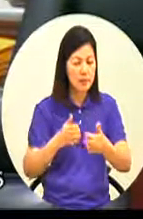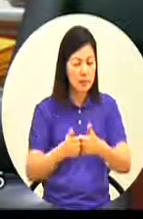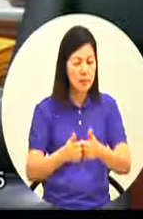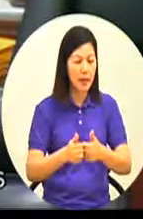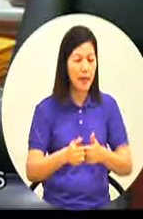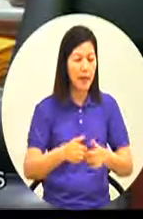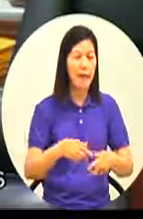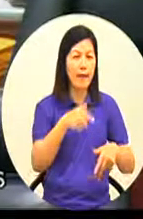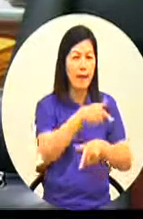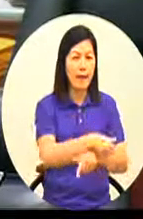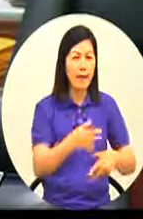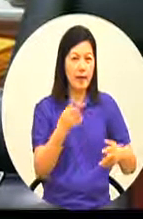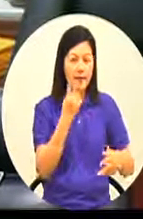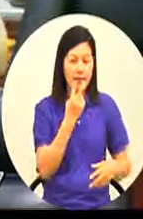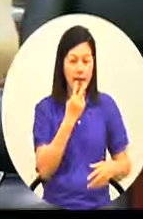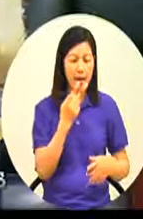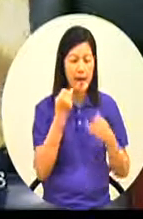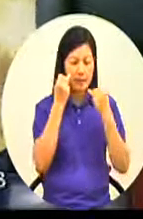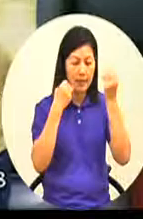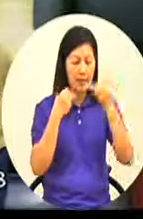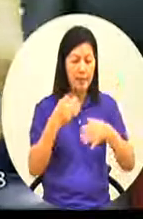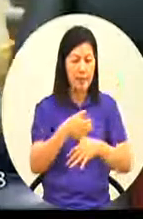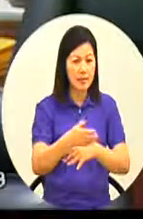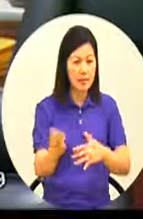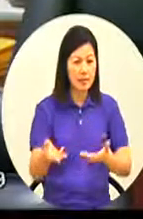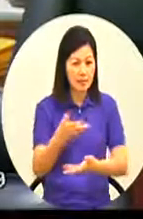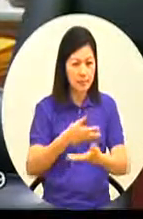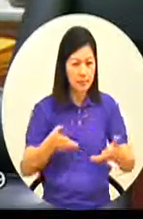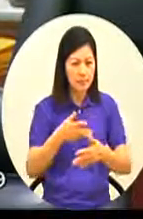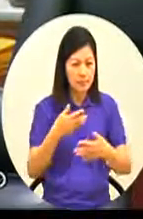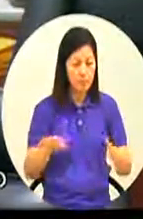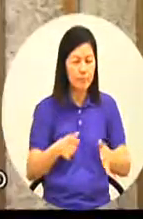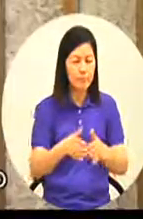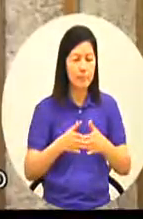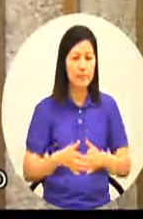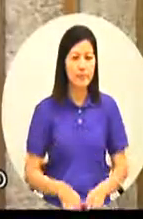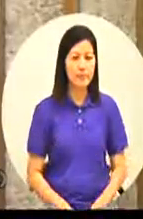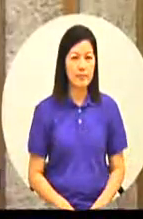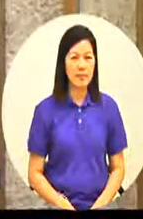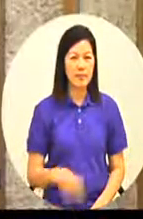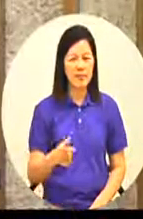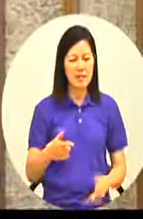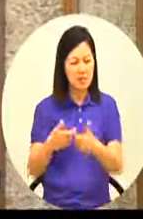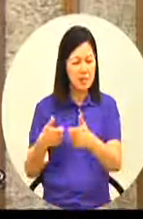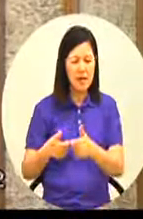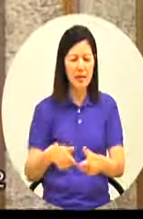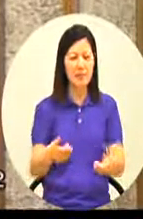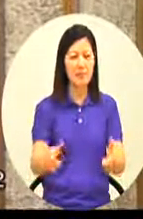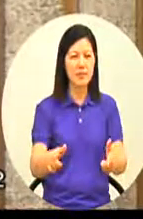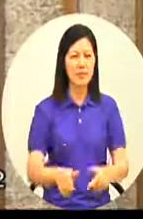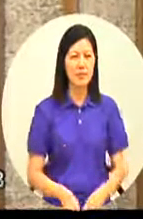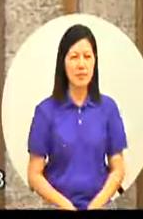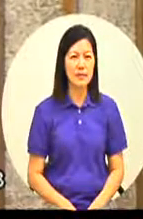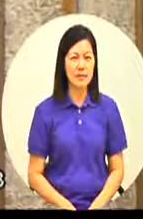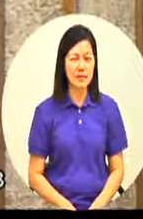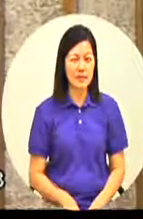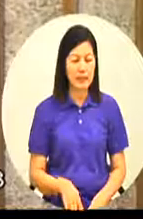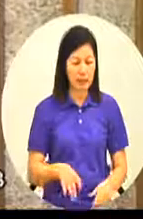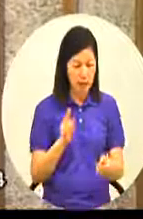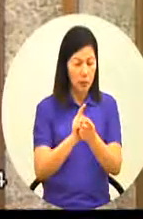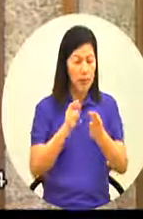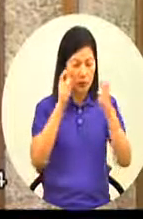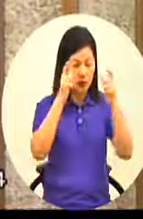姐妹市，好，哦，啊，你好不好？ 好，跟议员报告，其实就也不是迎合啦，我们确定这个所谓新南向政策对高雄是有